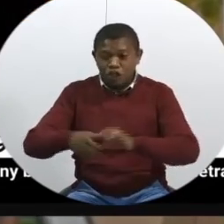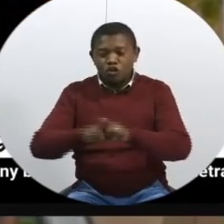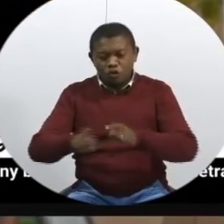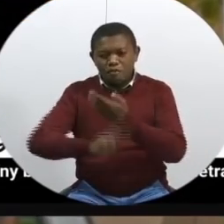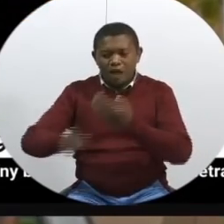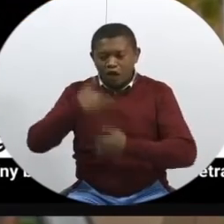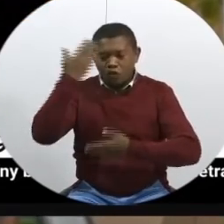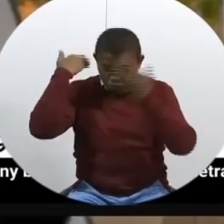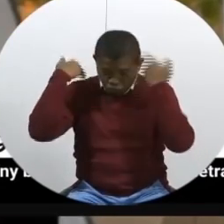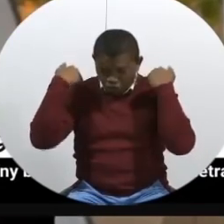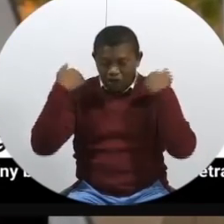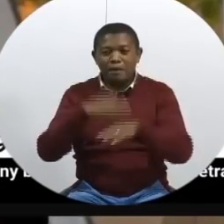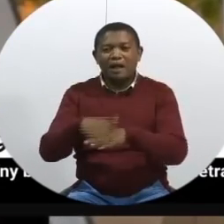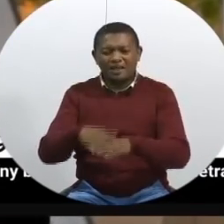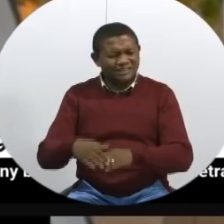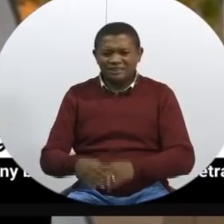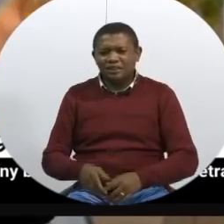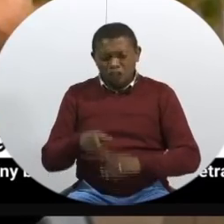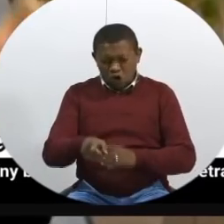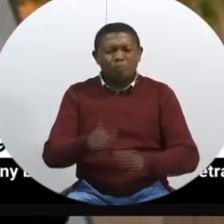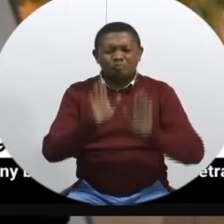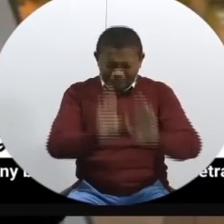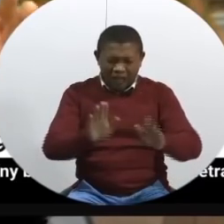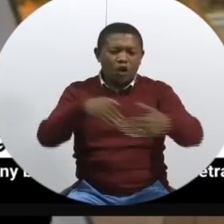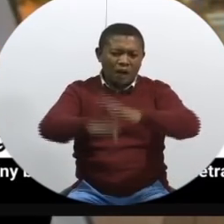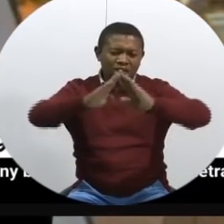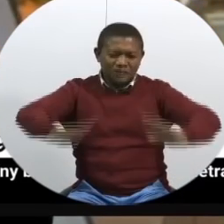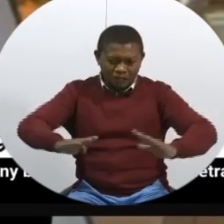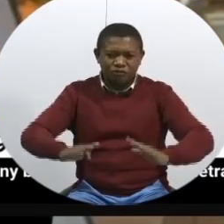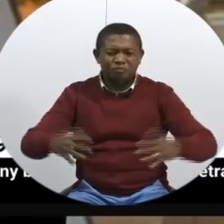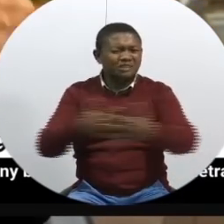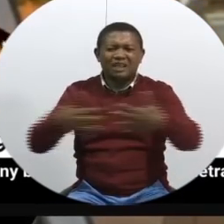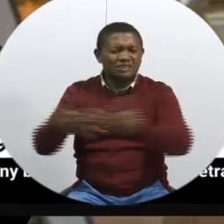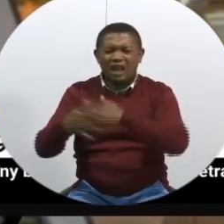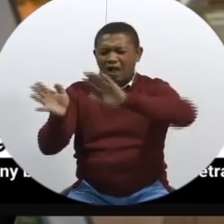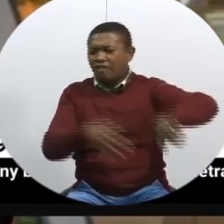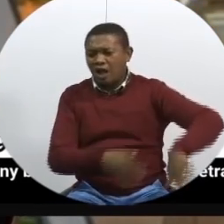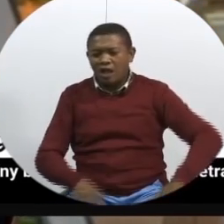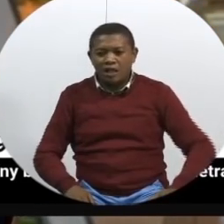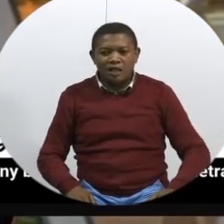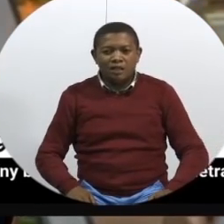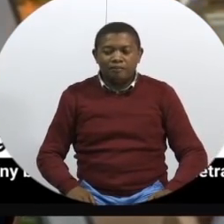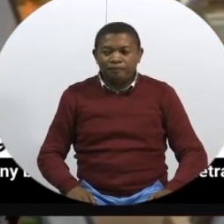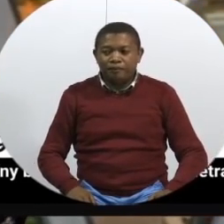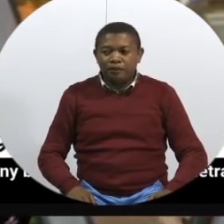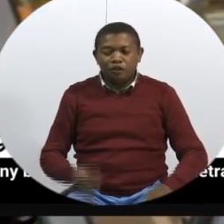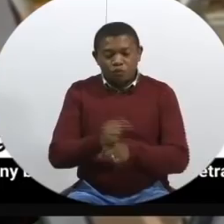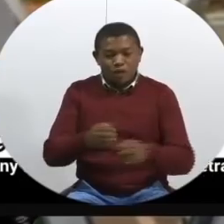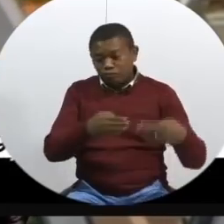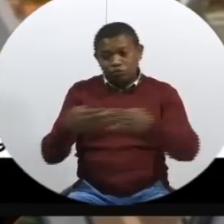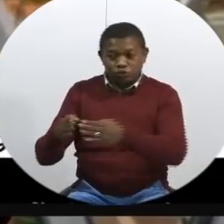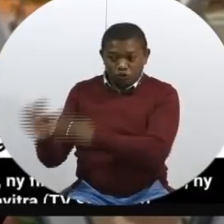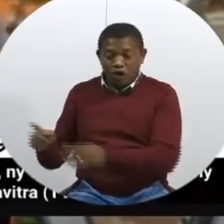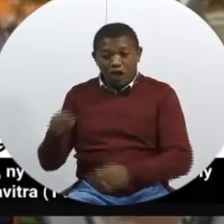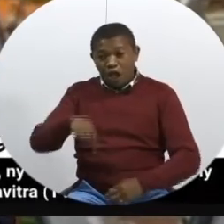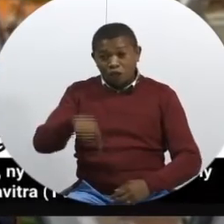dia tsy mila mivoaka ny trano ary tsy mahazo an mifampiserasera aman'olona. Raha zao zavatra zao no mitohy hitanao fa androany